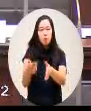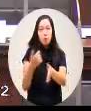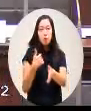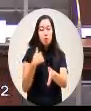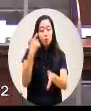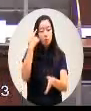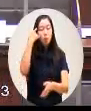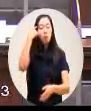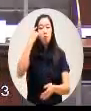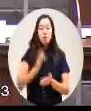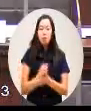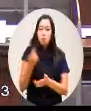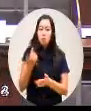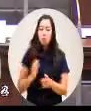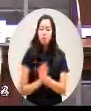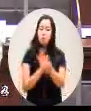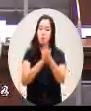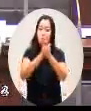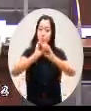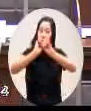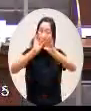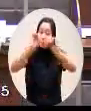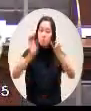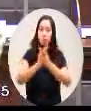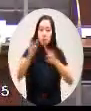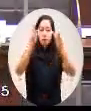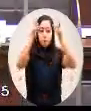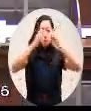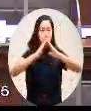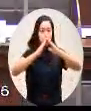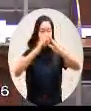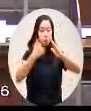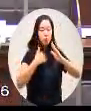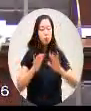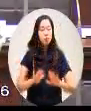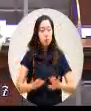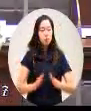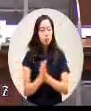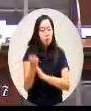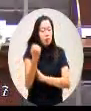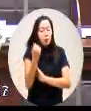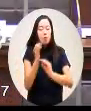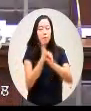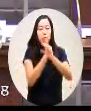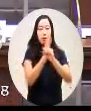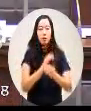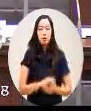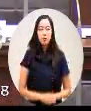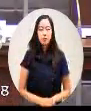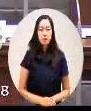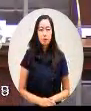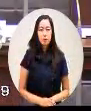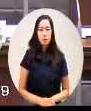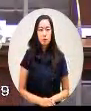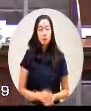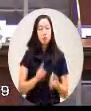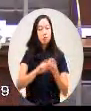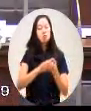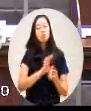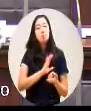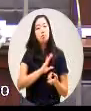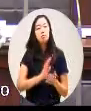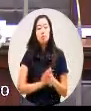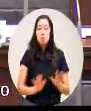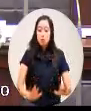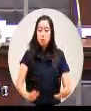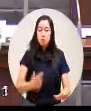非常特地推广，我想高雄市也正在努力，那当然我会觉得说目